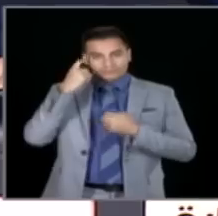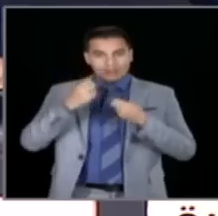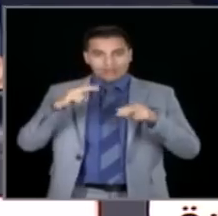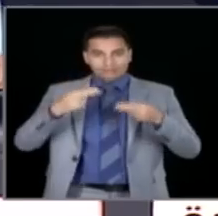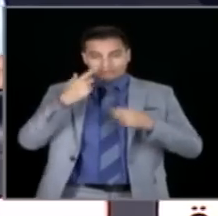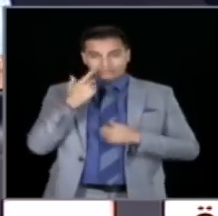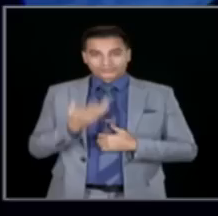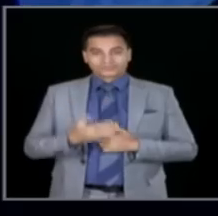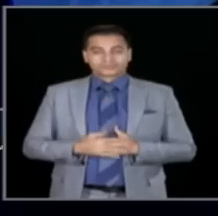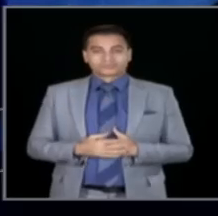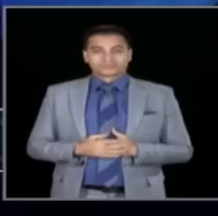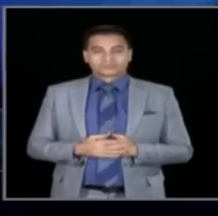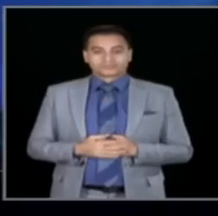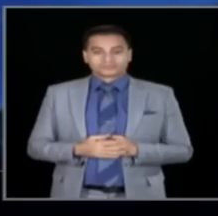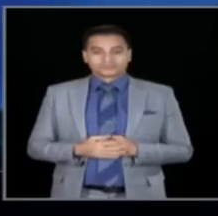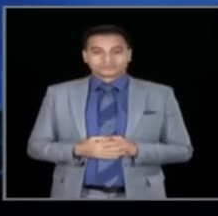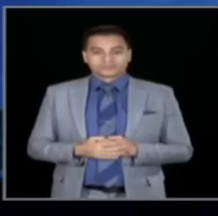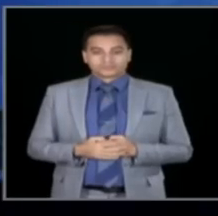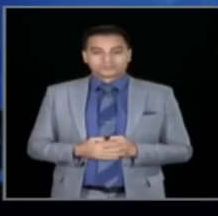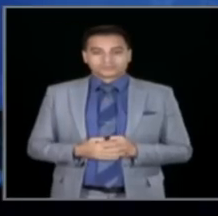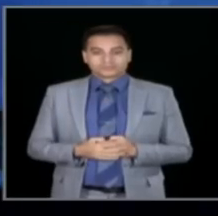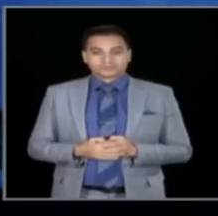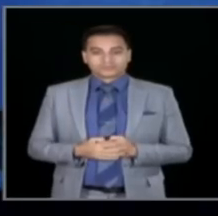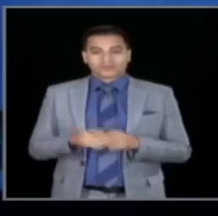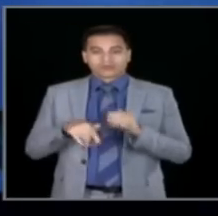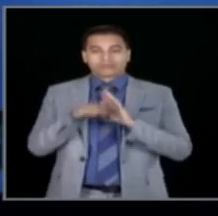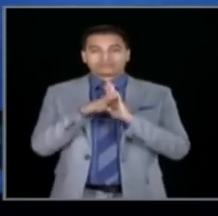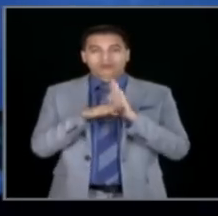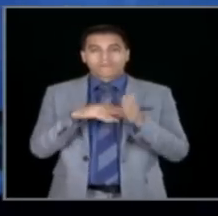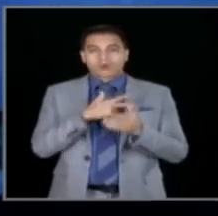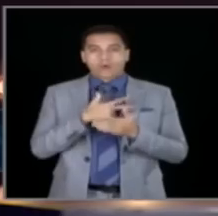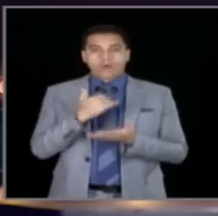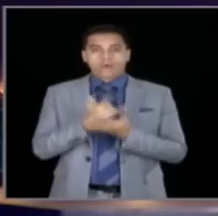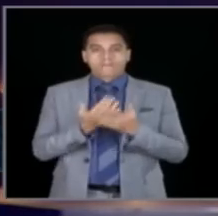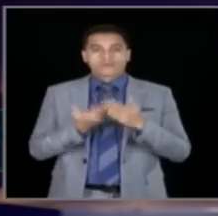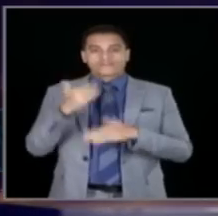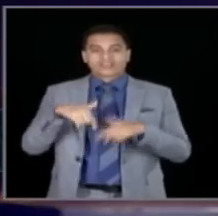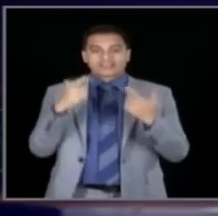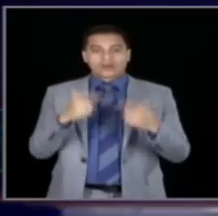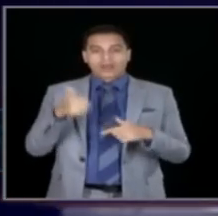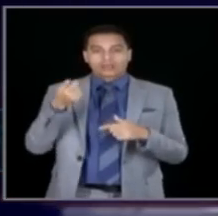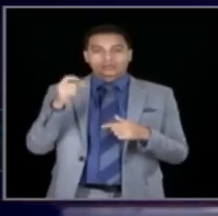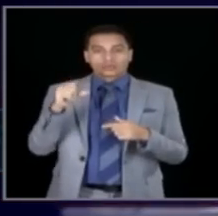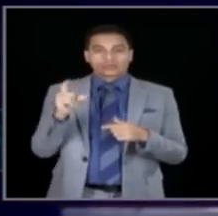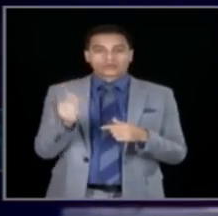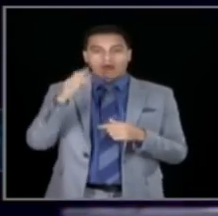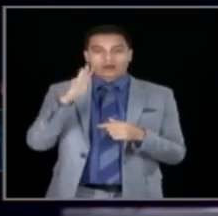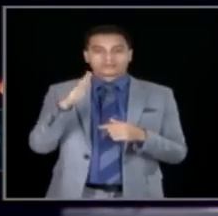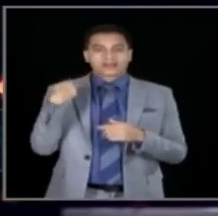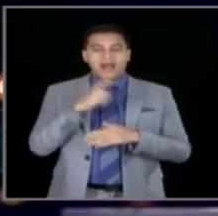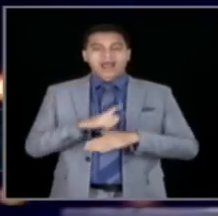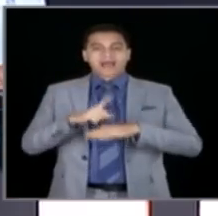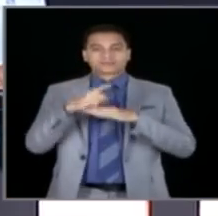الضغط كاونتر. ما هو نظام الحكم في دوله هندوراس؟ رئاسي.